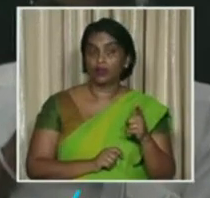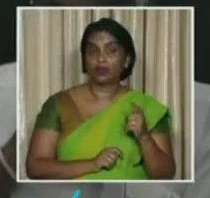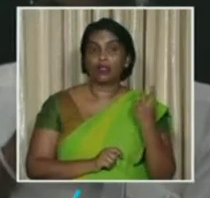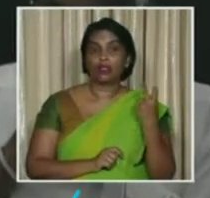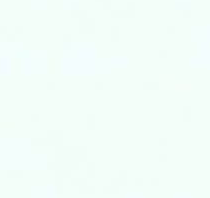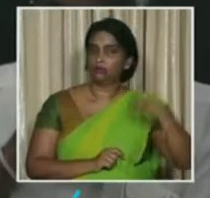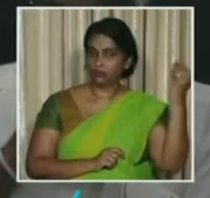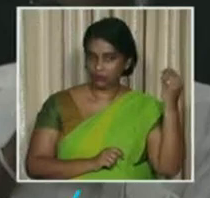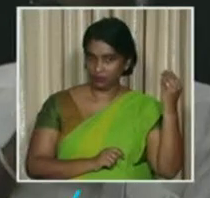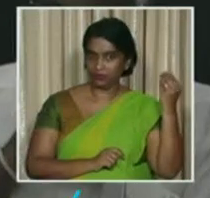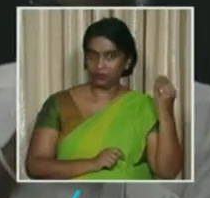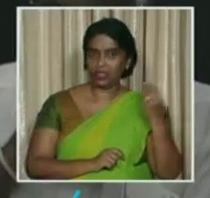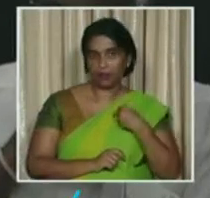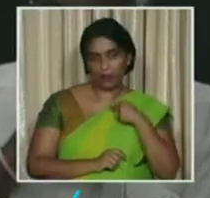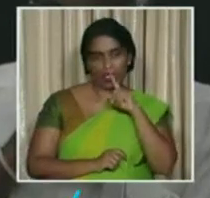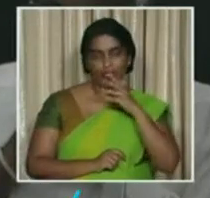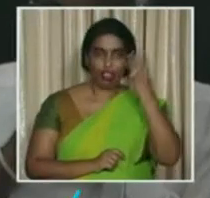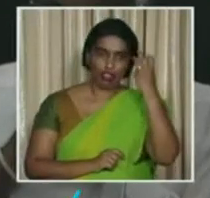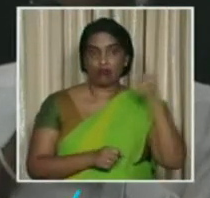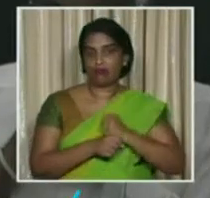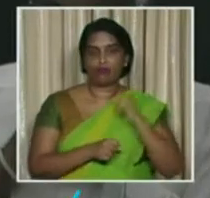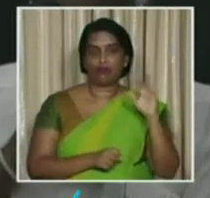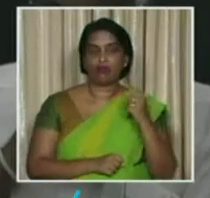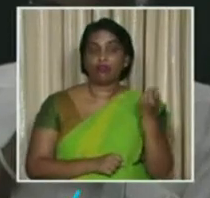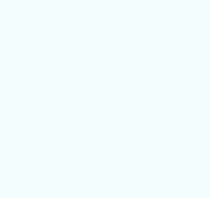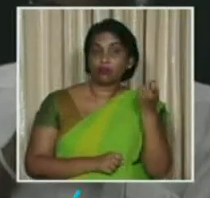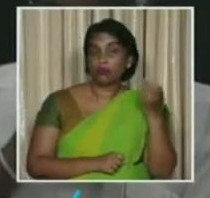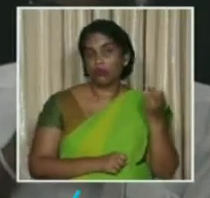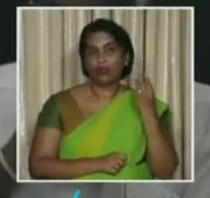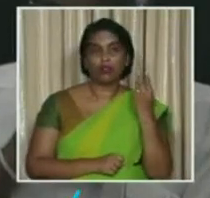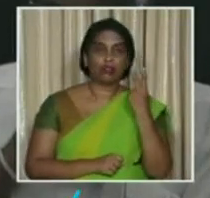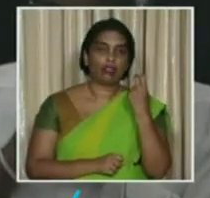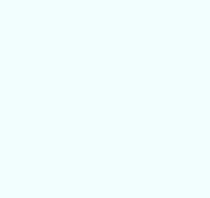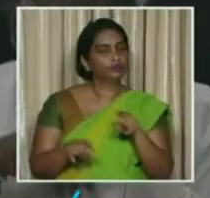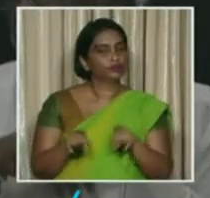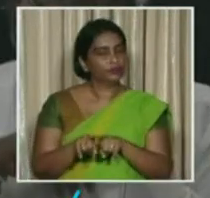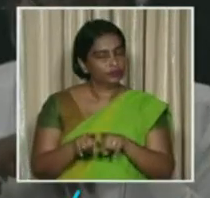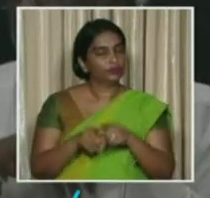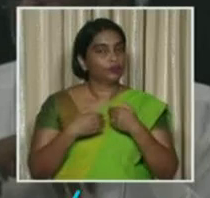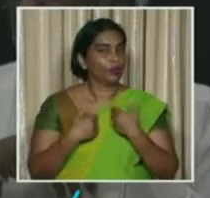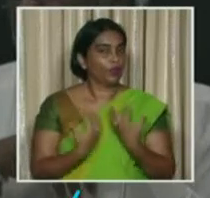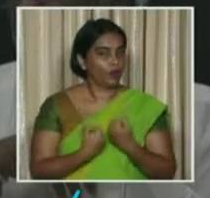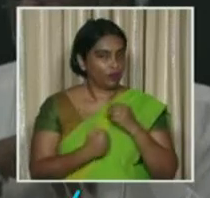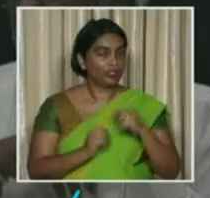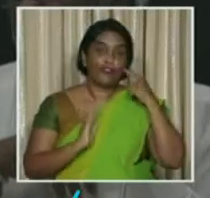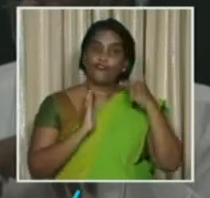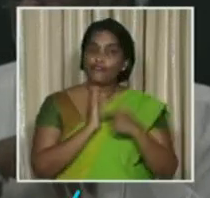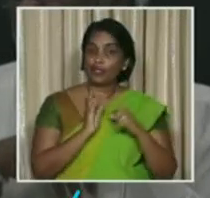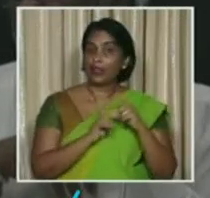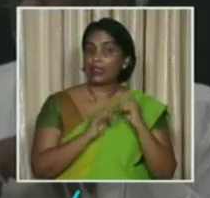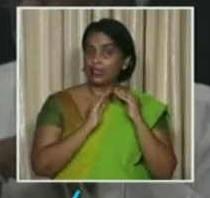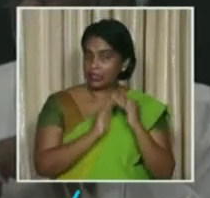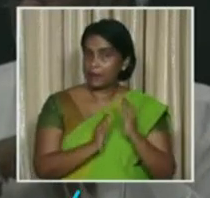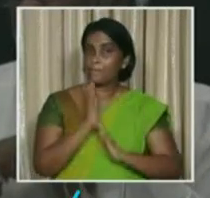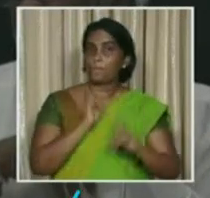2000 දක්වා වැඩි කළා. මම ඉල්ලුවා 3000ක් දක්වා. නමුත් භාණ්ඩාගාරයේ තියෙන මුදල් ප්‍රමාණයට 2000 දක්වා වැඩි කළා. අපිට අවශ්‍ය වෙන්නේ විභාග